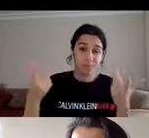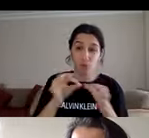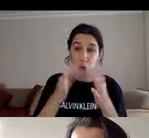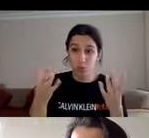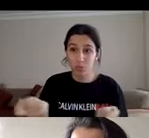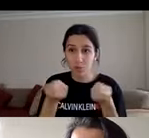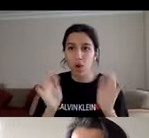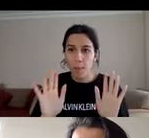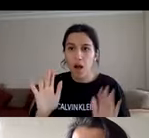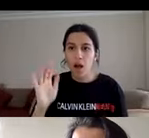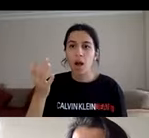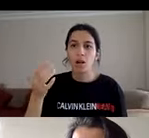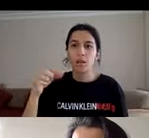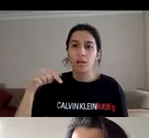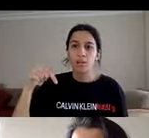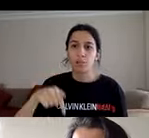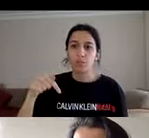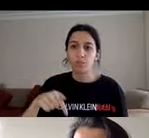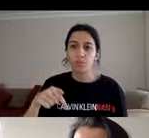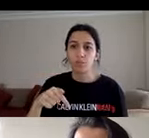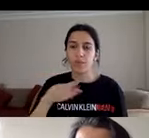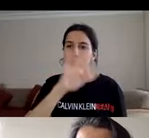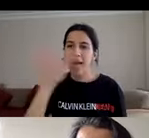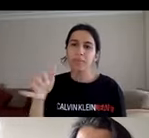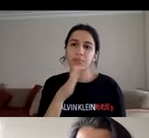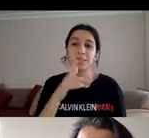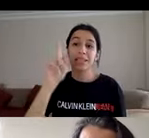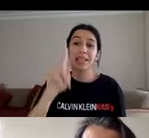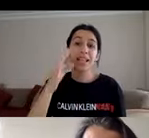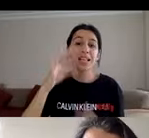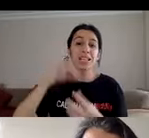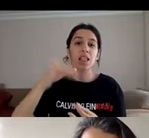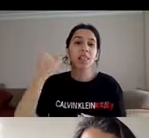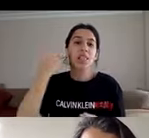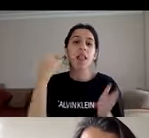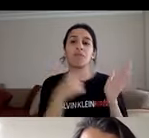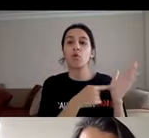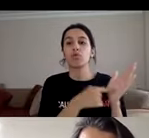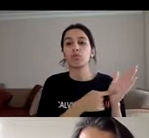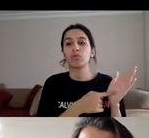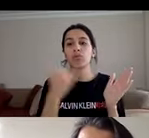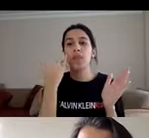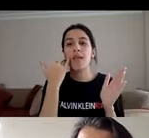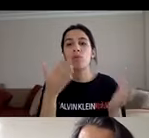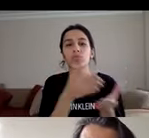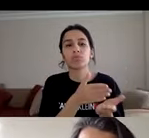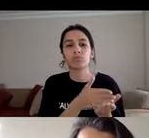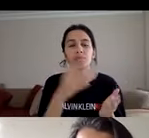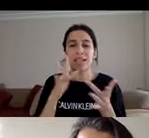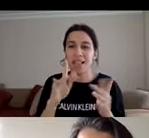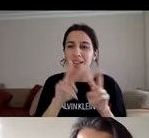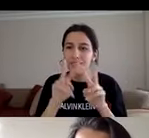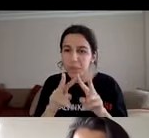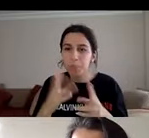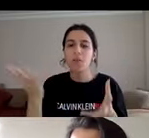ama bugün biliyoruz ki insanlar öncelikli olarak cebindeki telefondan bağlanıyor. Aradığı ürün ve